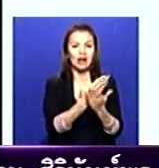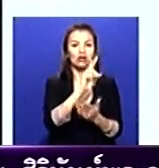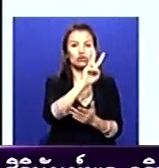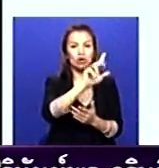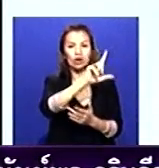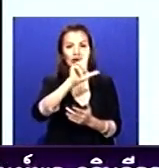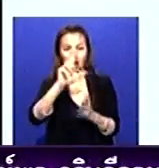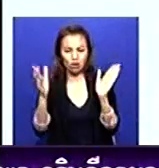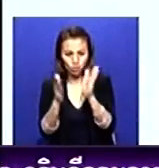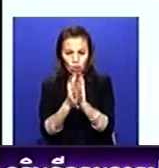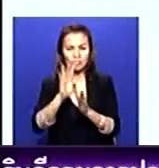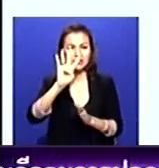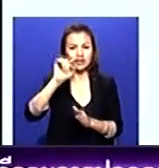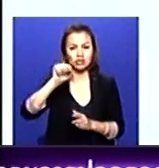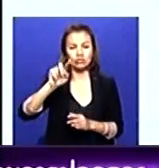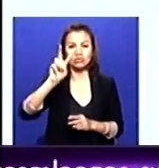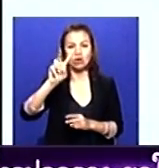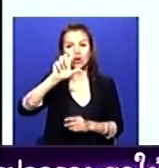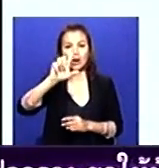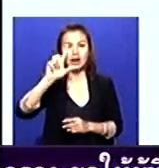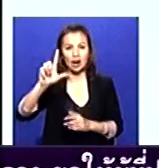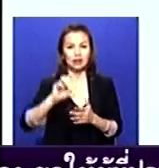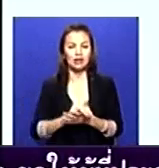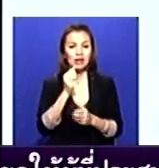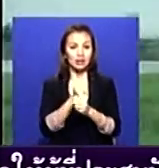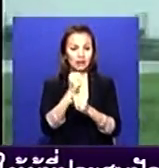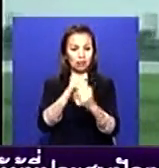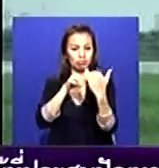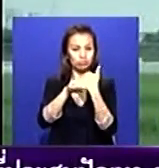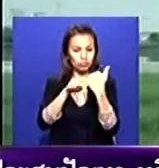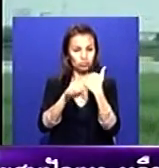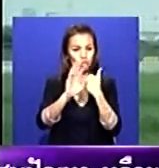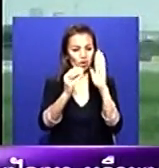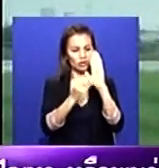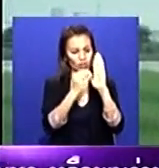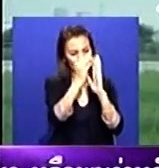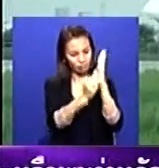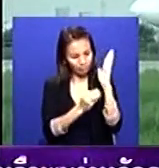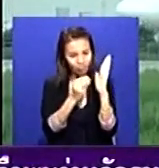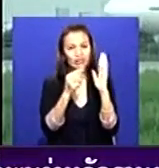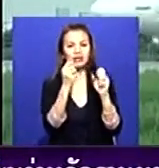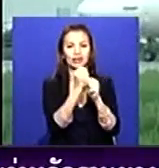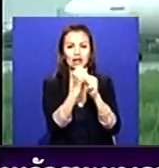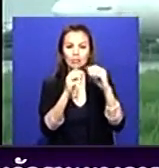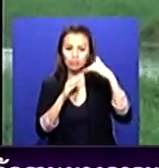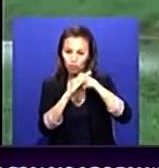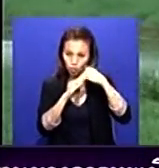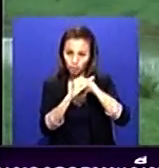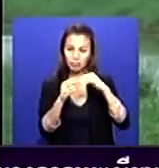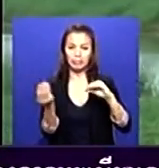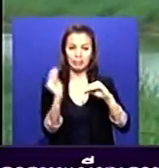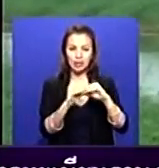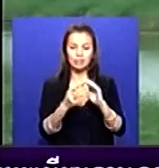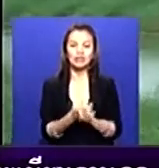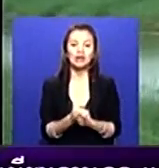า 4.2 ล้านล้านบาทซึ่งจะเป็นการก่อสร้างเส้นทางย่อยระหว่างจังหวัดต่างๆโดยในส่วนนี้นะคะจะสามารถใช้งบประมาณประจำปีใน